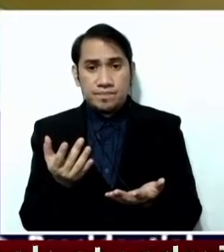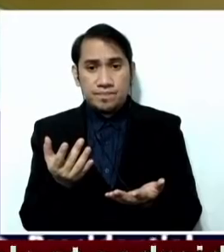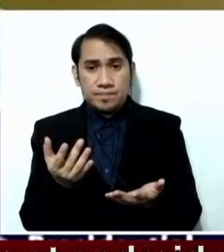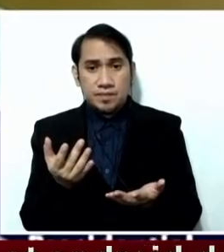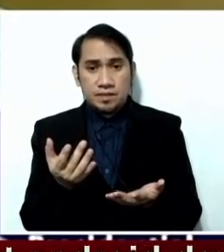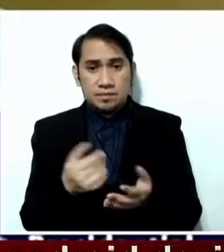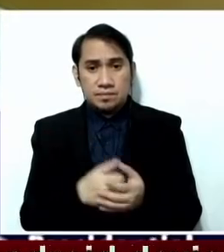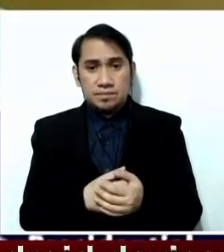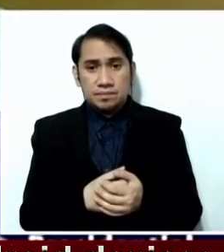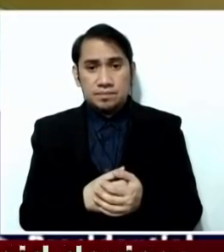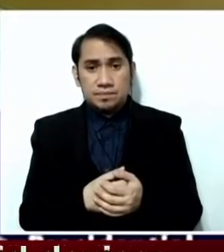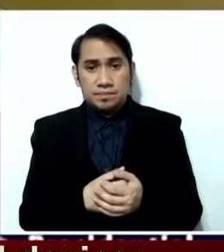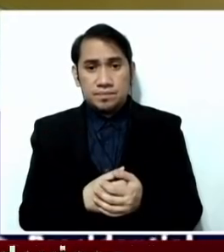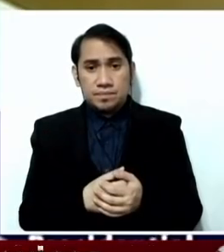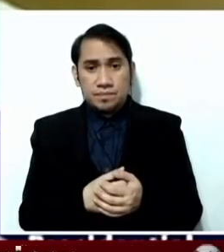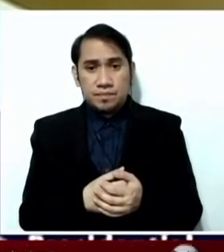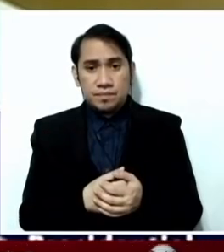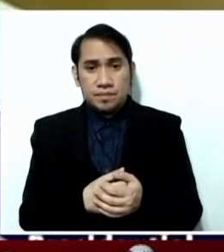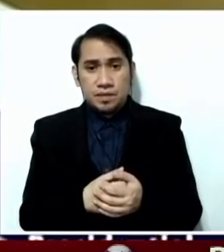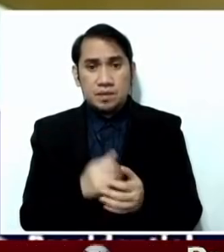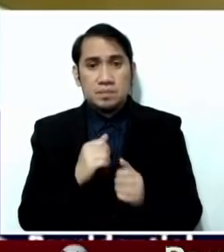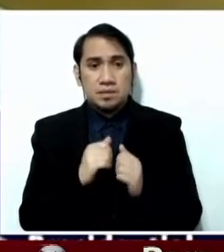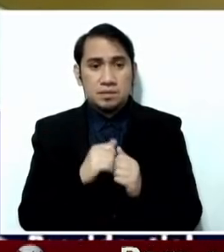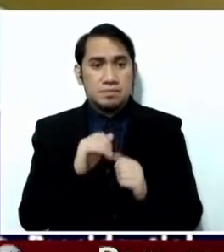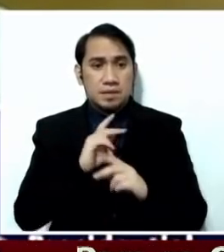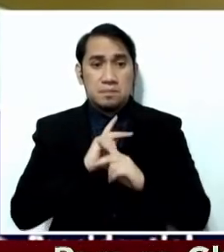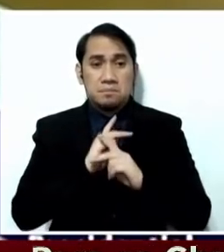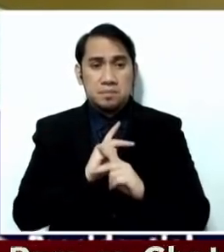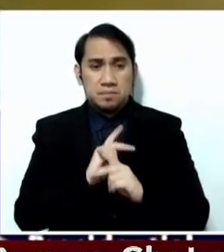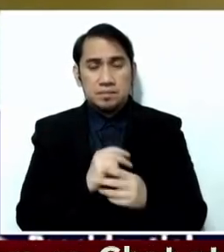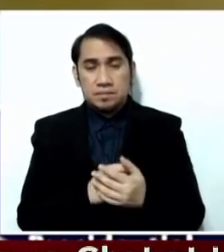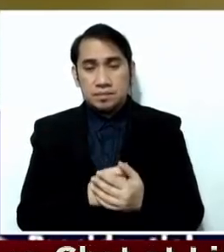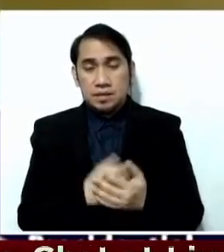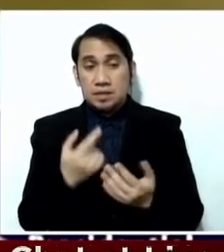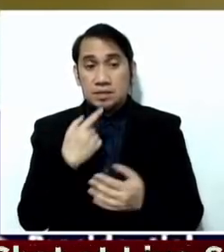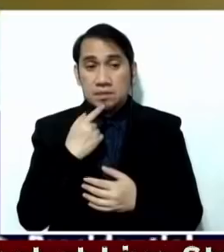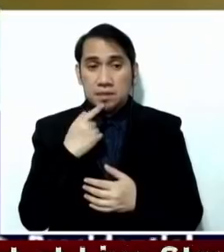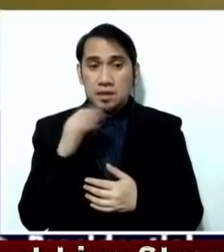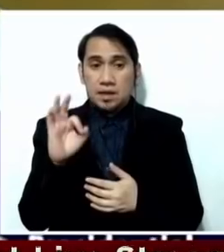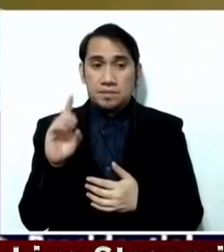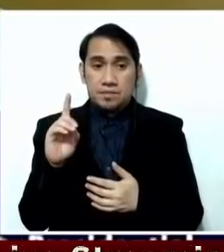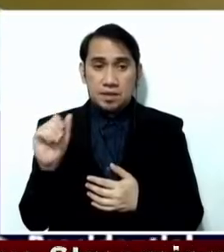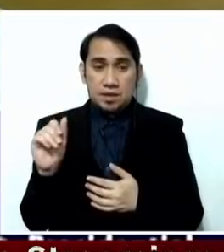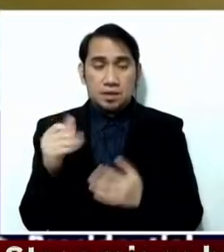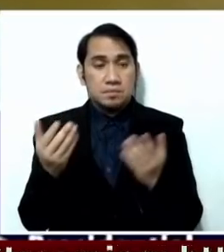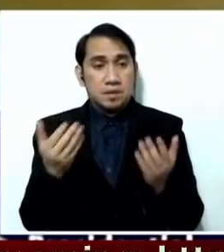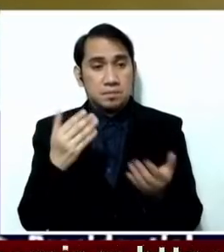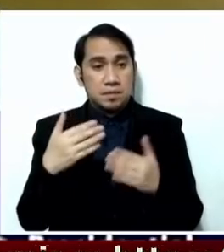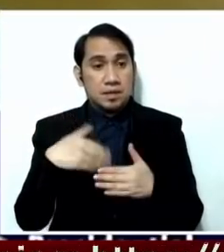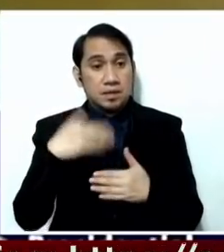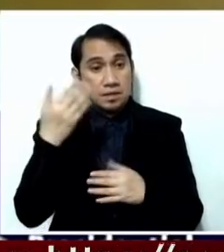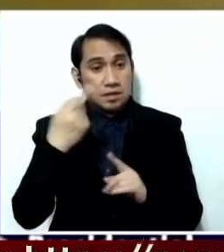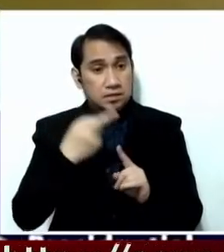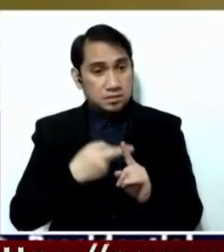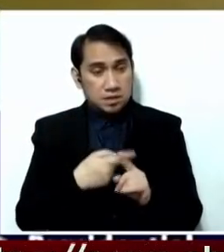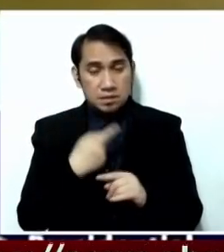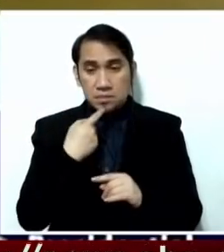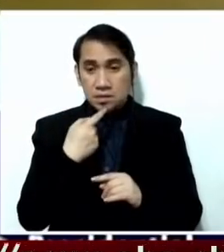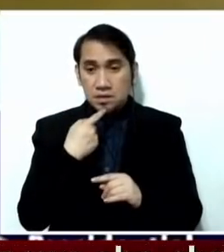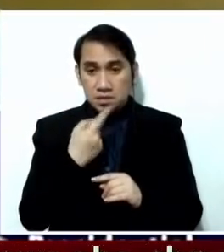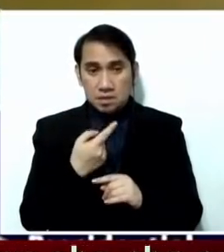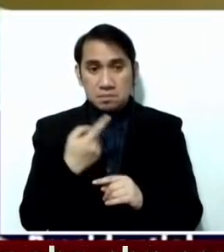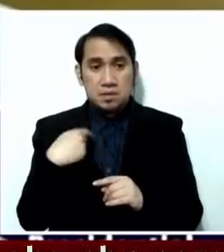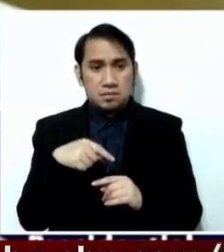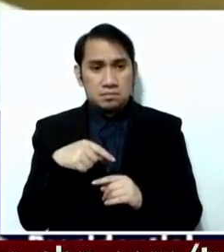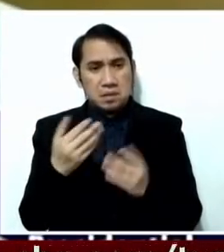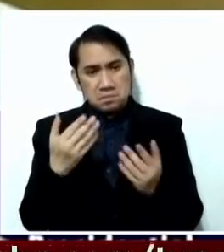at this preventive. Ayon naman sa FDA, posibleng sa mga susunod na buwan ay masasabi na rin ito kung